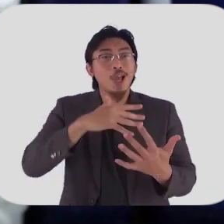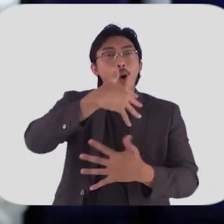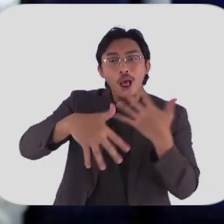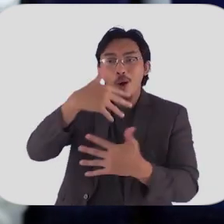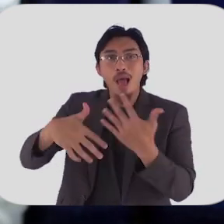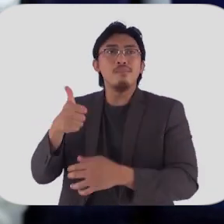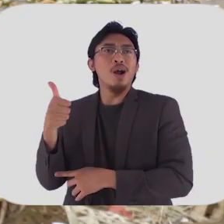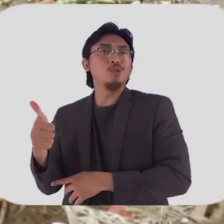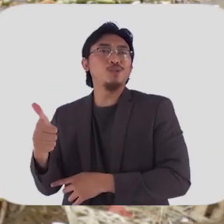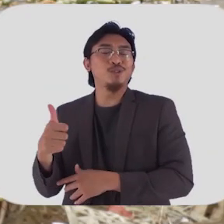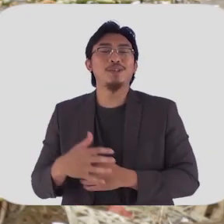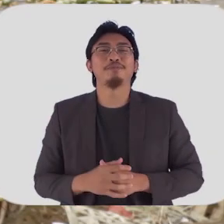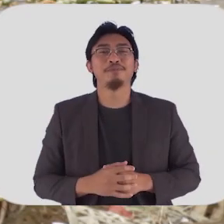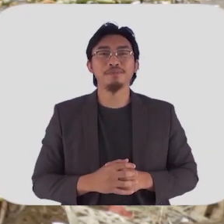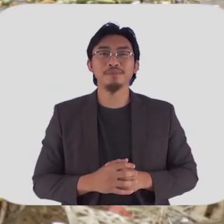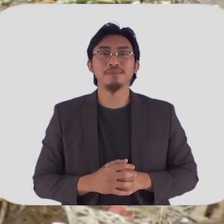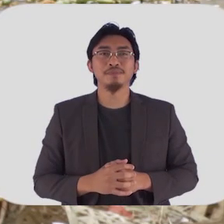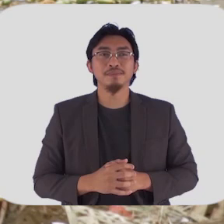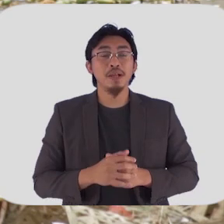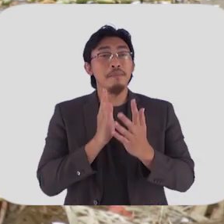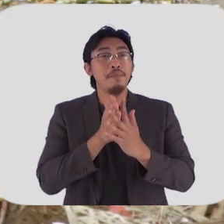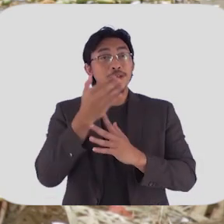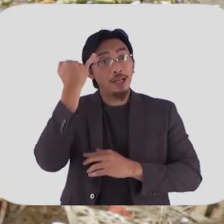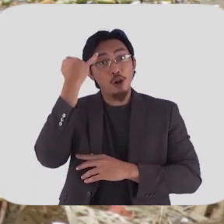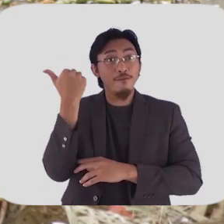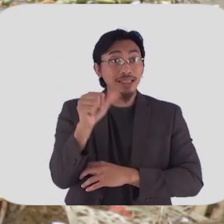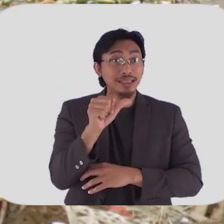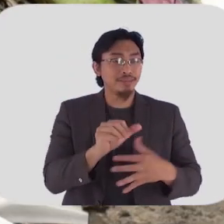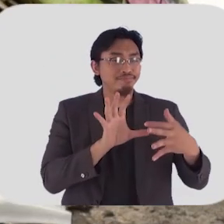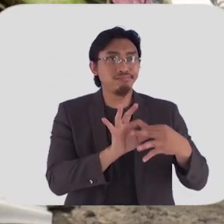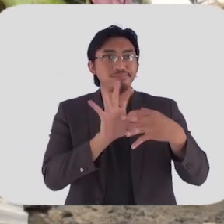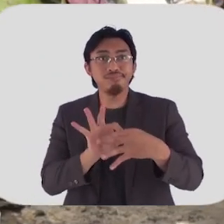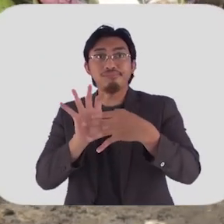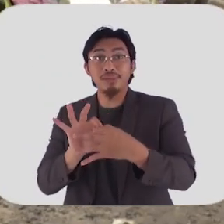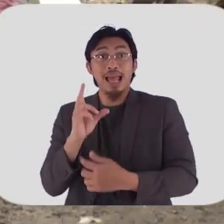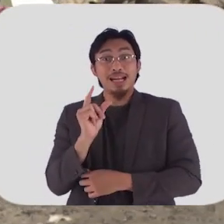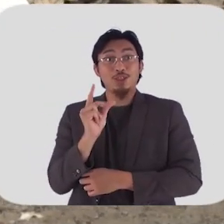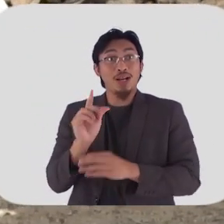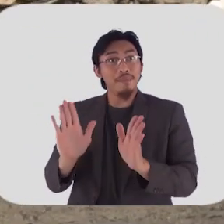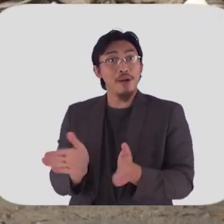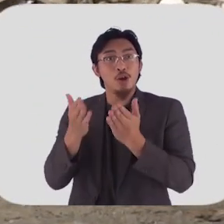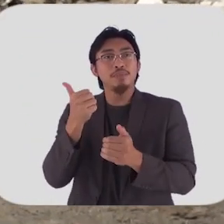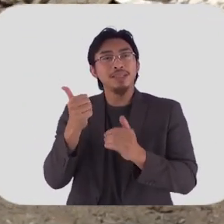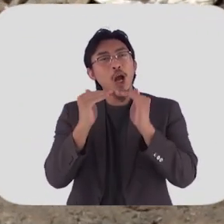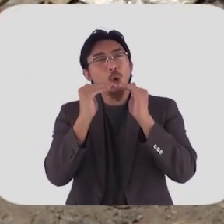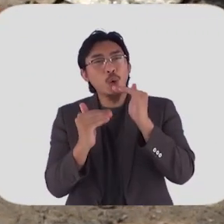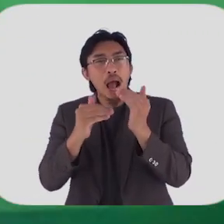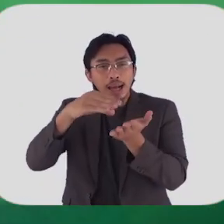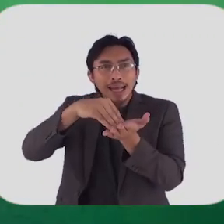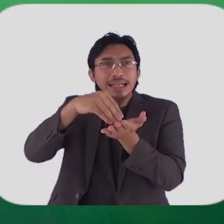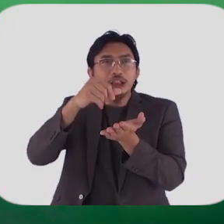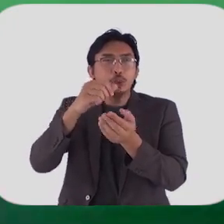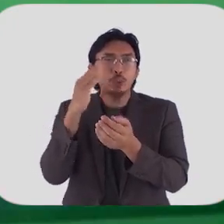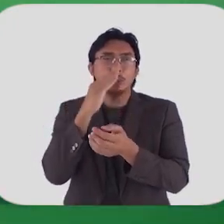dapat dikelola dengan baik gitu. Proyek inovasi dan kolaborasi yang dibangun bersama Restore dapat mengurangi residu